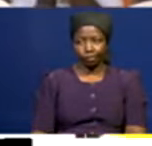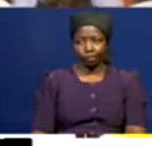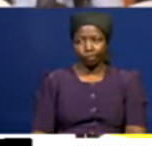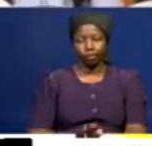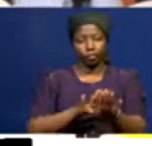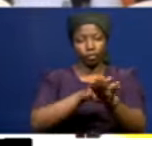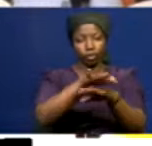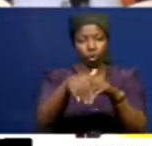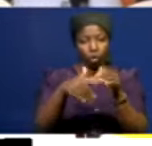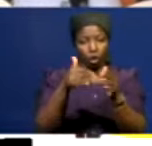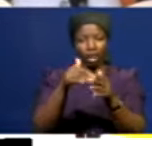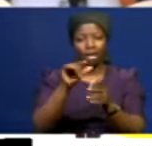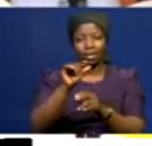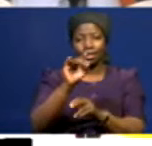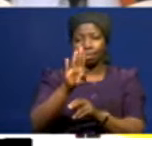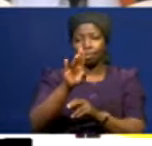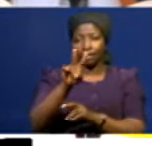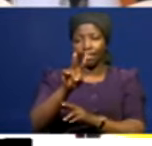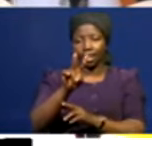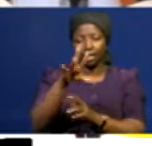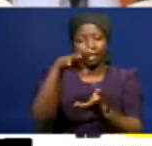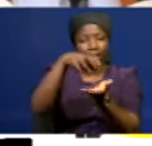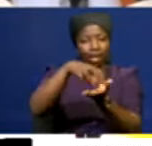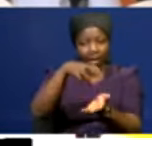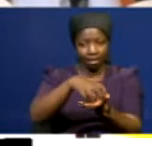All gender-based violence cases